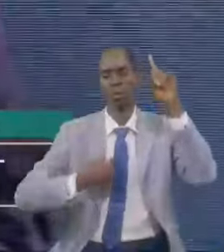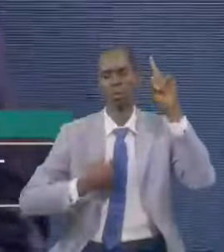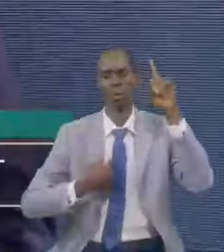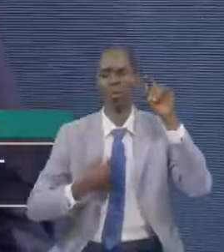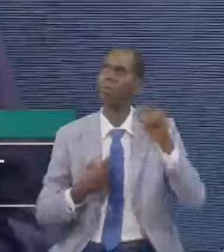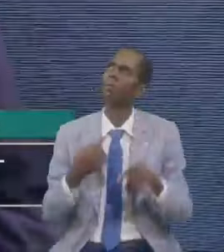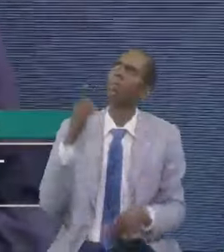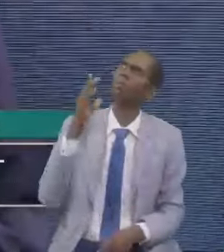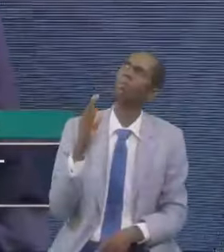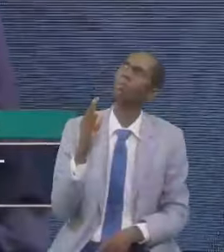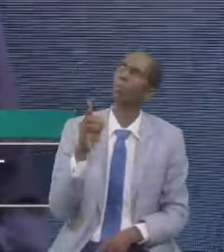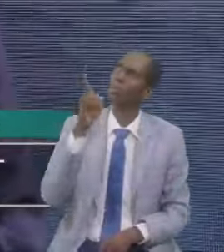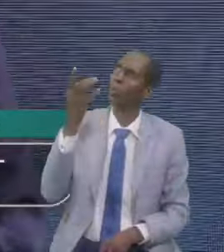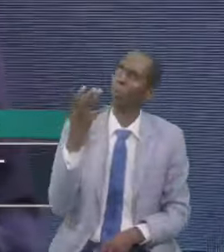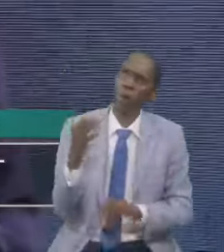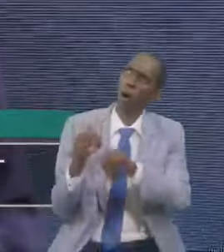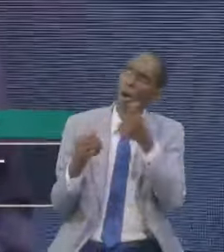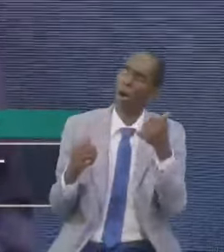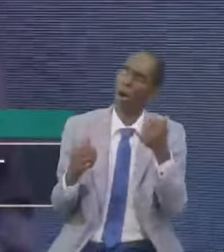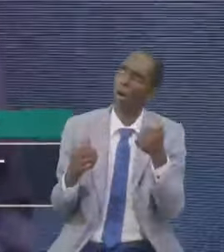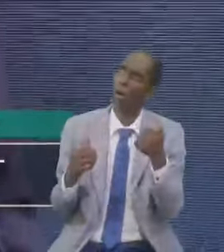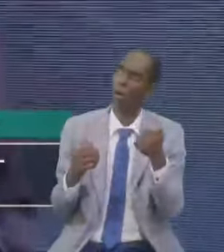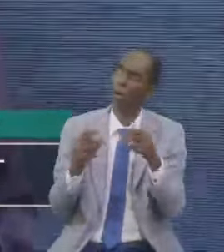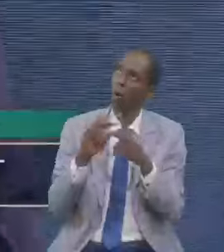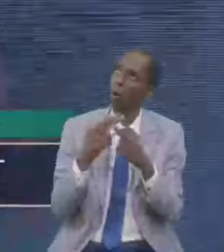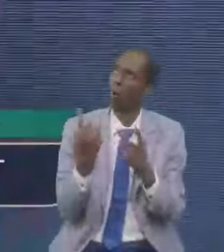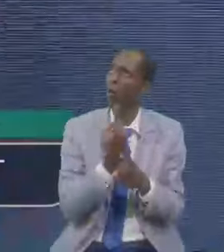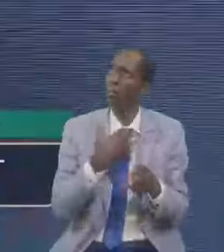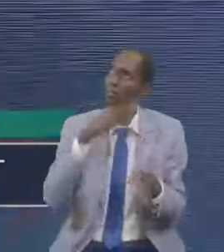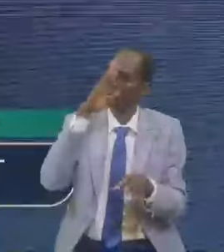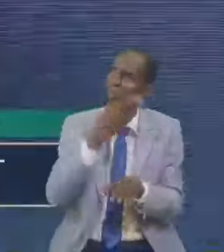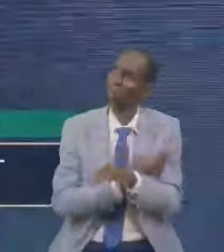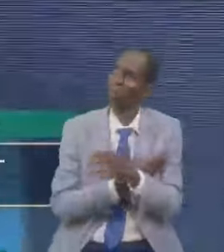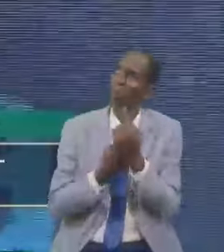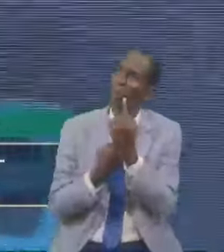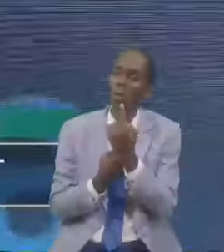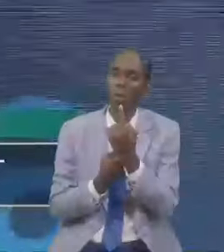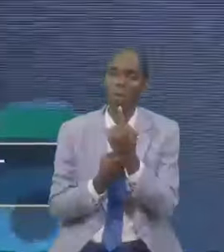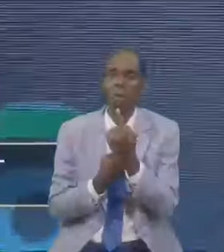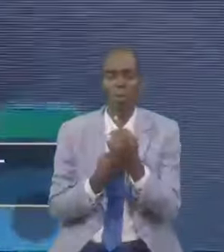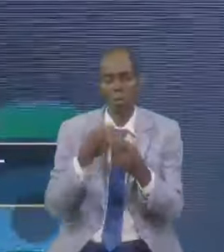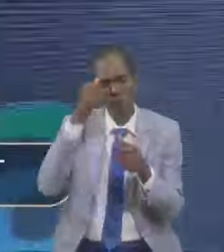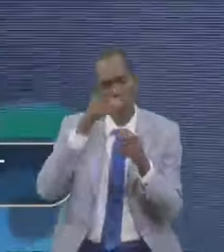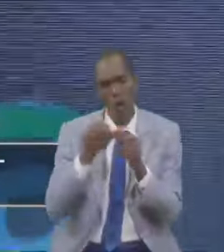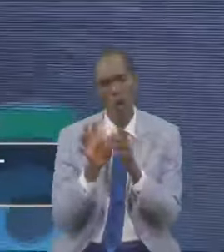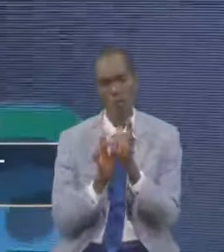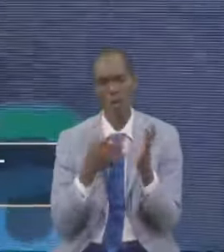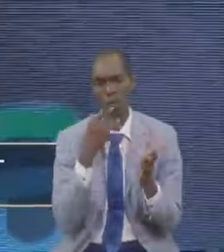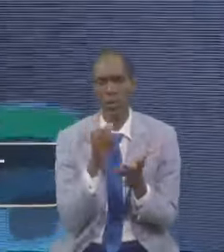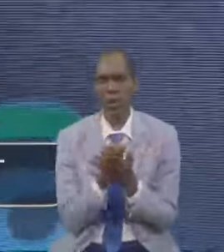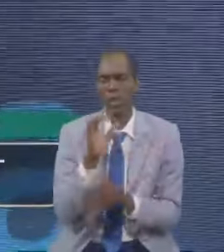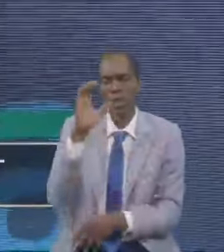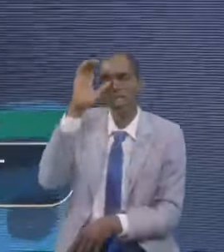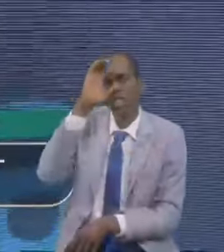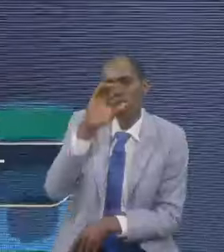వాంట్ ఎక్సెప్ట్ మై సన్. దేవుడు నా కుమారుడు తప్ప ఎవడు దొరకలేదా? సీక్ హి ఫర్ ద కింగ్డమ్ ఆఫ్ గాడ్ అండ్ హిస్ రైచియస్నెస్.